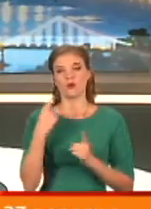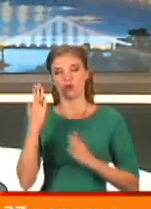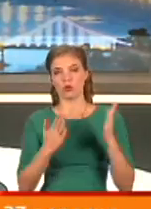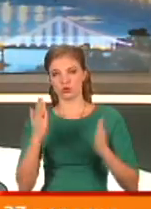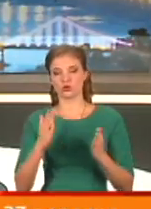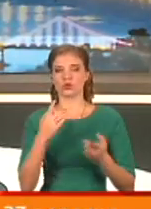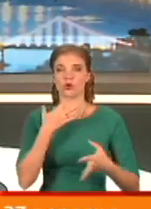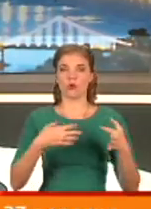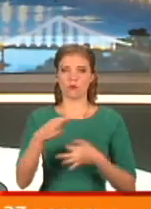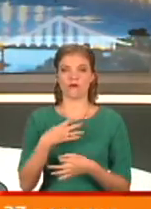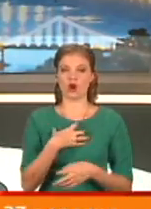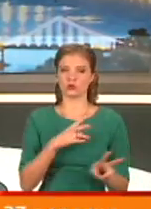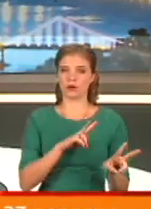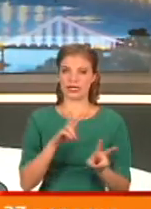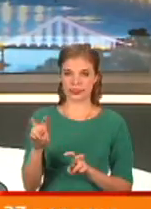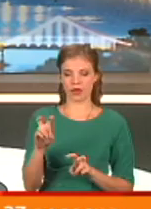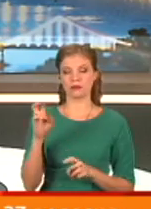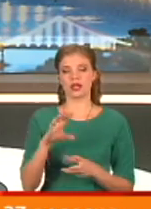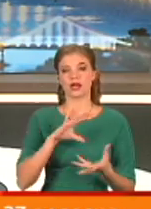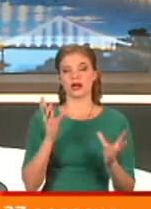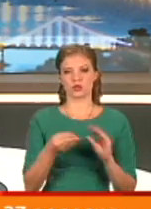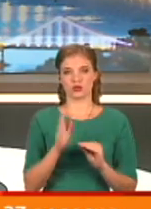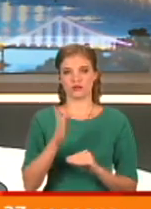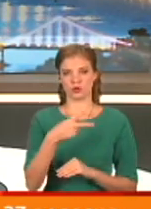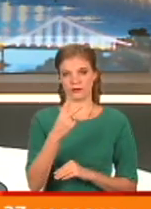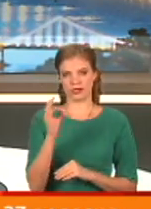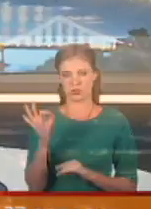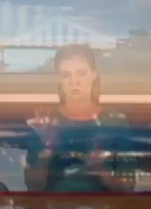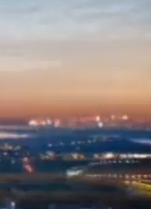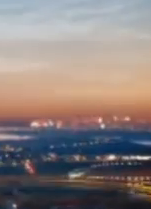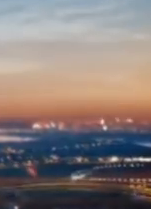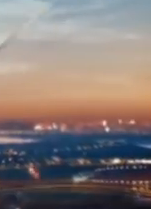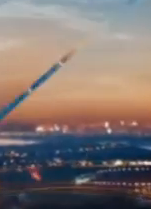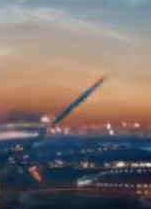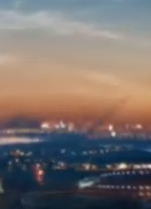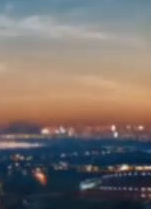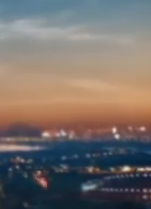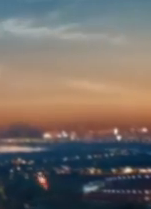голосуйте, обговорюйте актуальні теми в розділі «Вікна». Результати вже о 22-й годині.